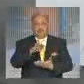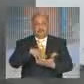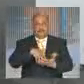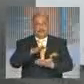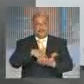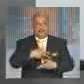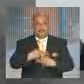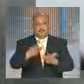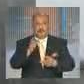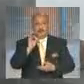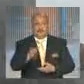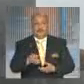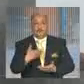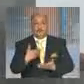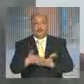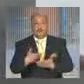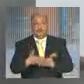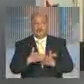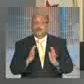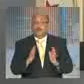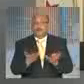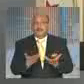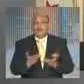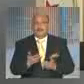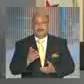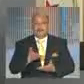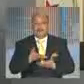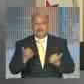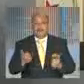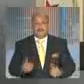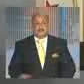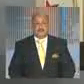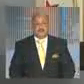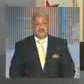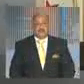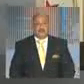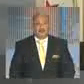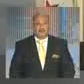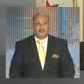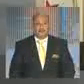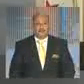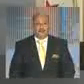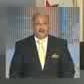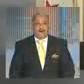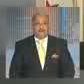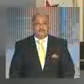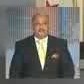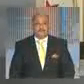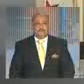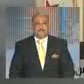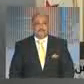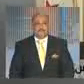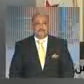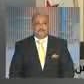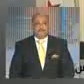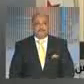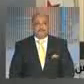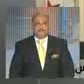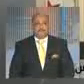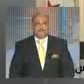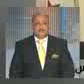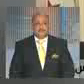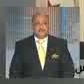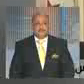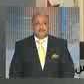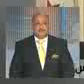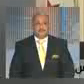الأضواء على الموضوع. طلبنا كمجلس علمي، قلنا راهو ما يصيرش أنه